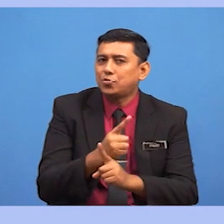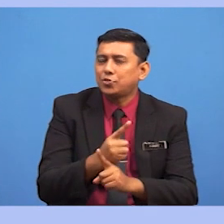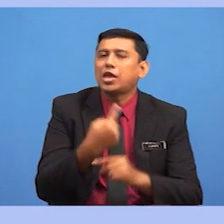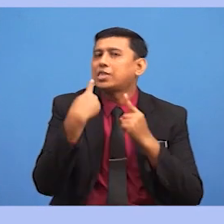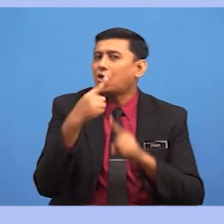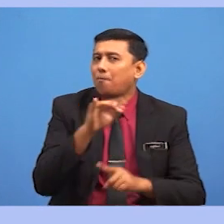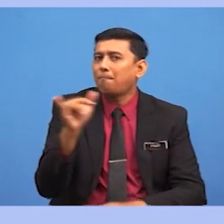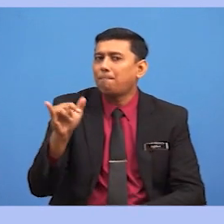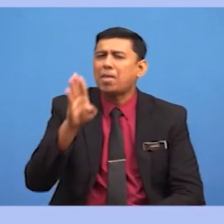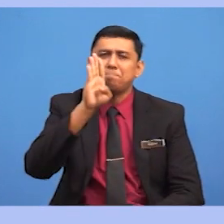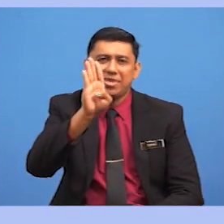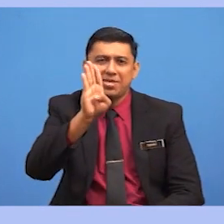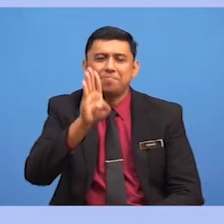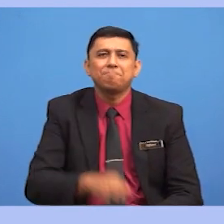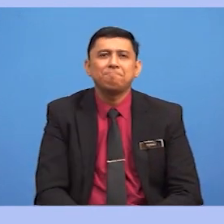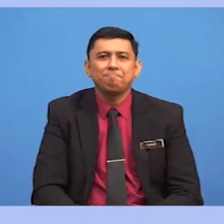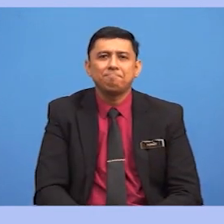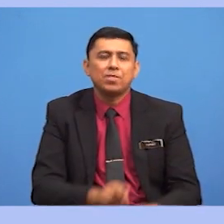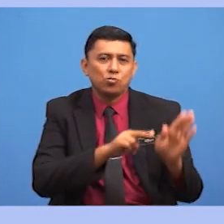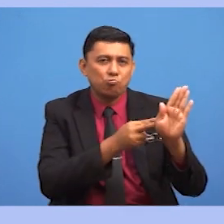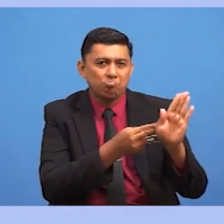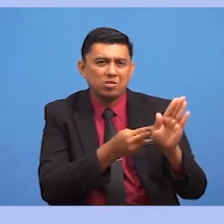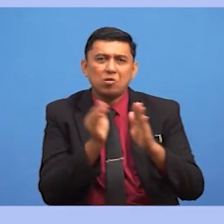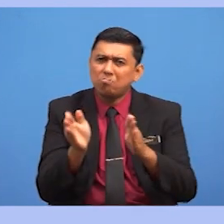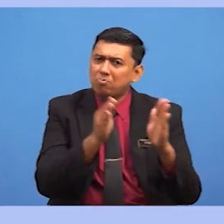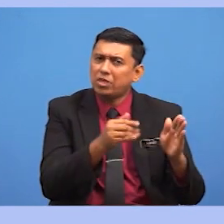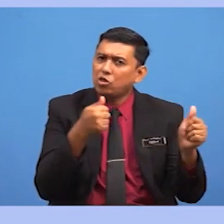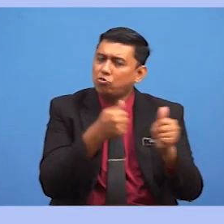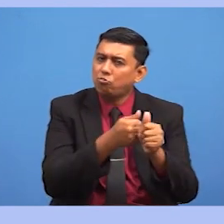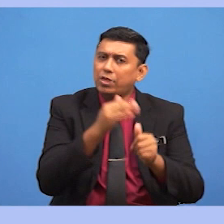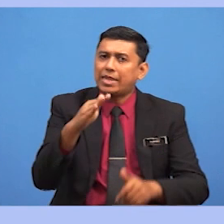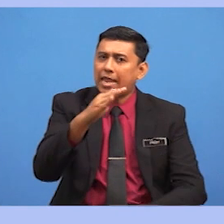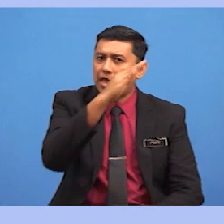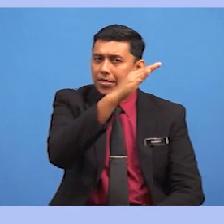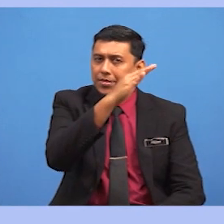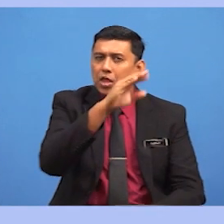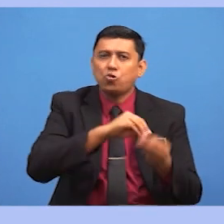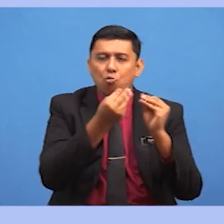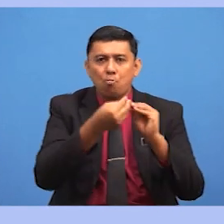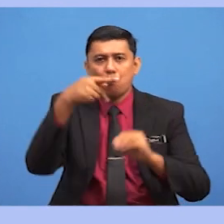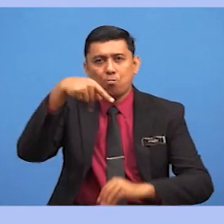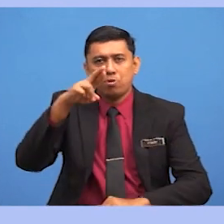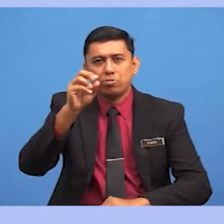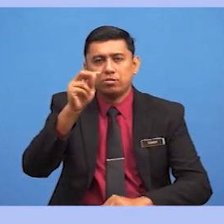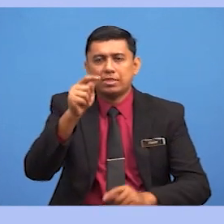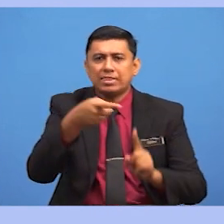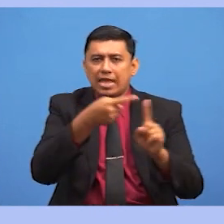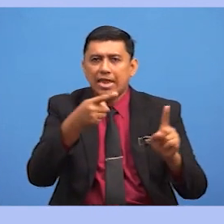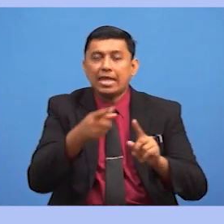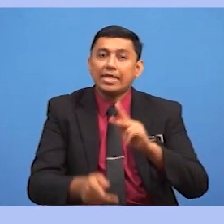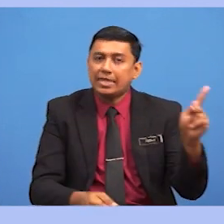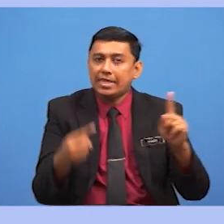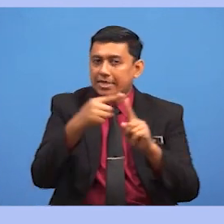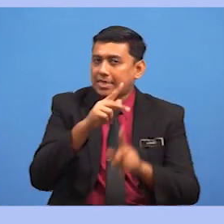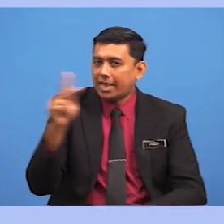Betul! Jawapannya B. Unsur-unsur disusun mengikut tertib menaik nombor proton dari kiri ke